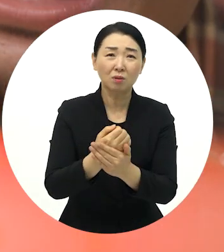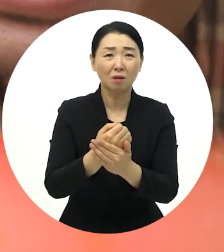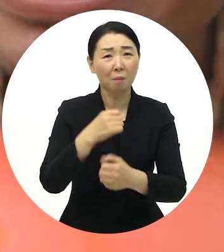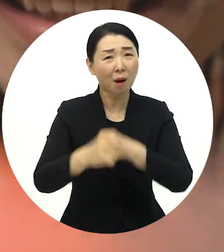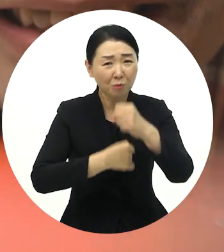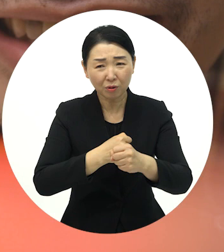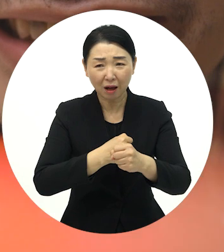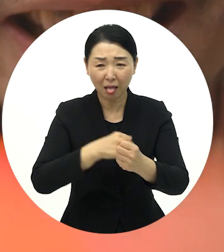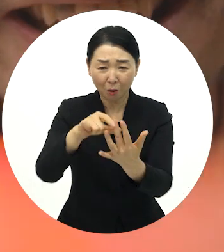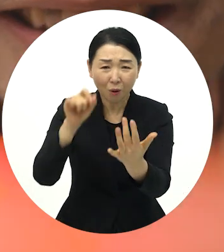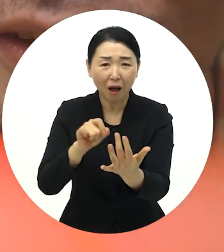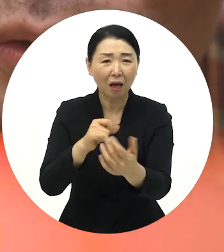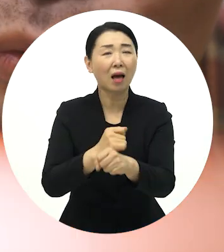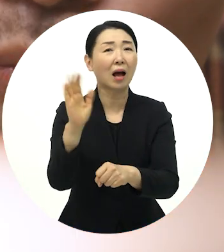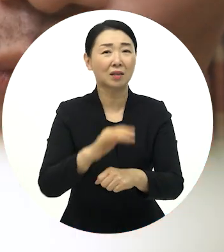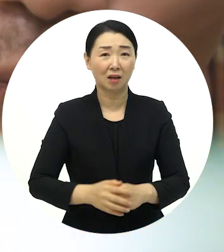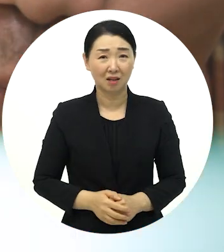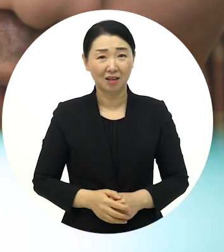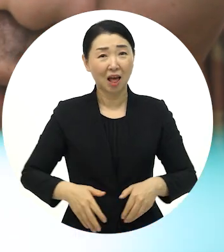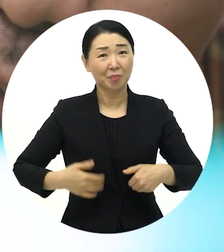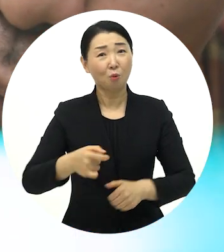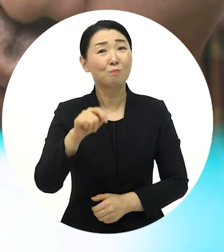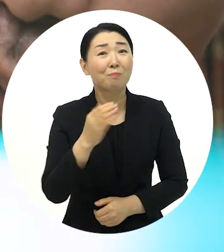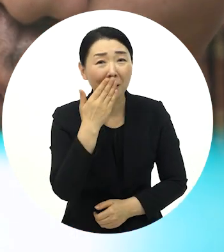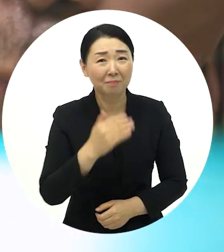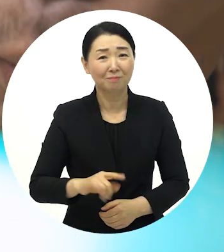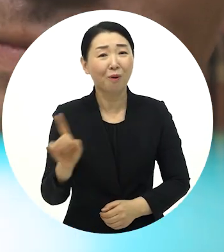가릴 때야. 더운 밥. 더운 밥.